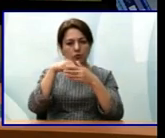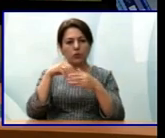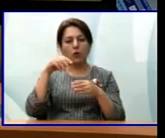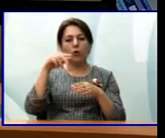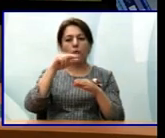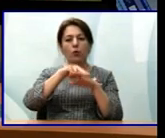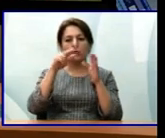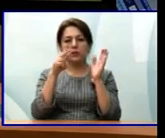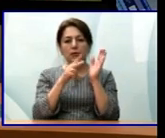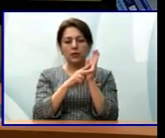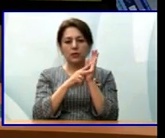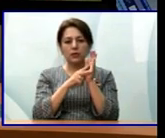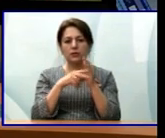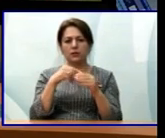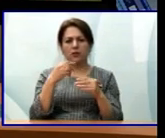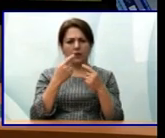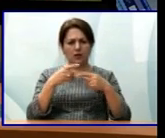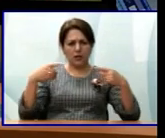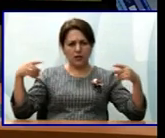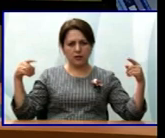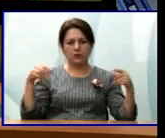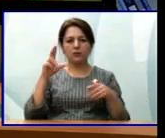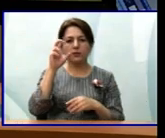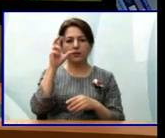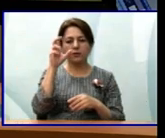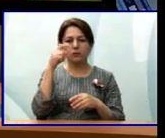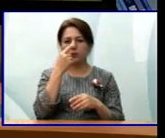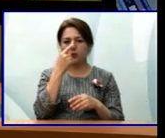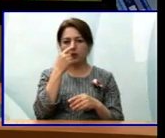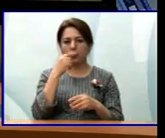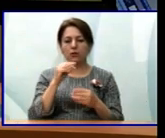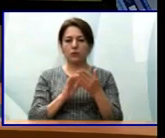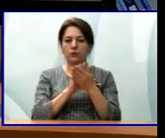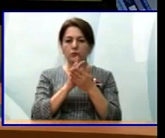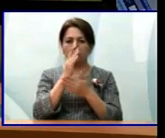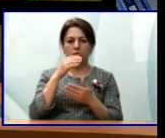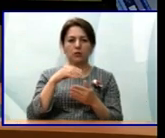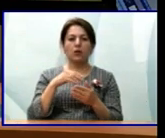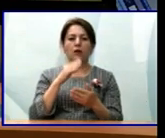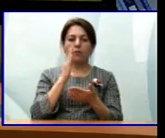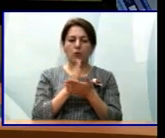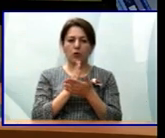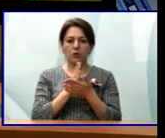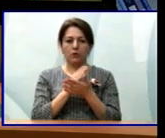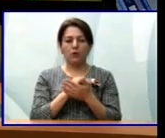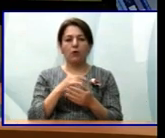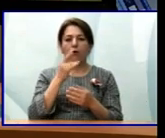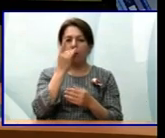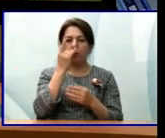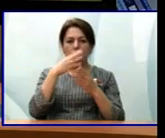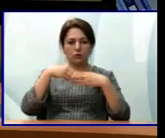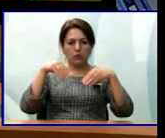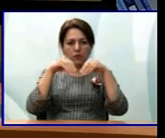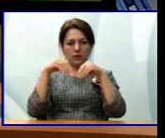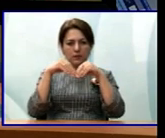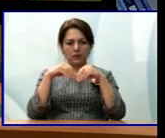18 turkumga oid 800 ga yaqin tur o'simlik hisoblanadi. Qovoqdoshlar